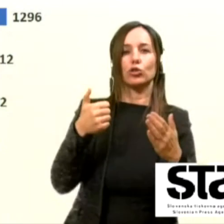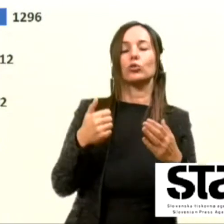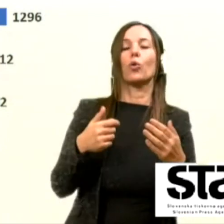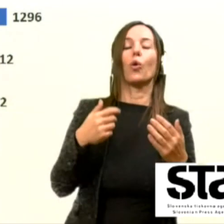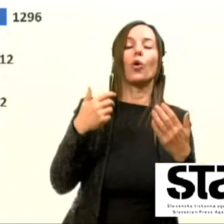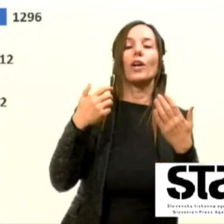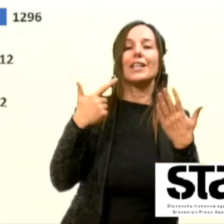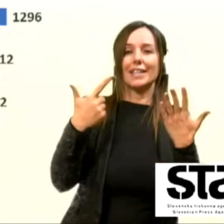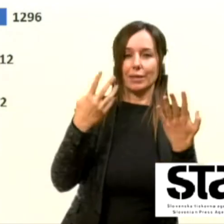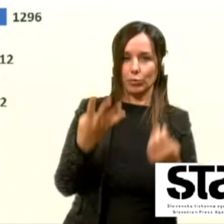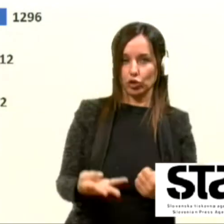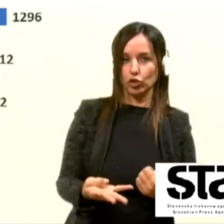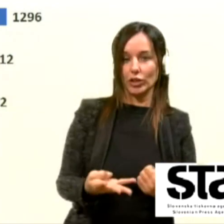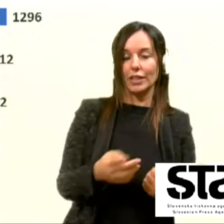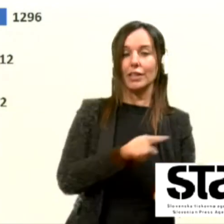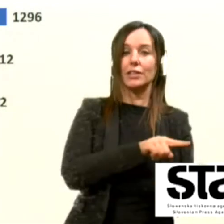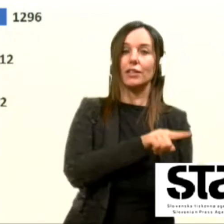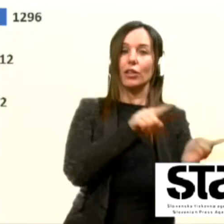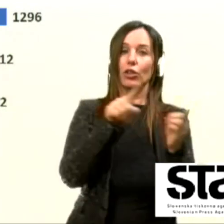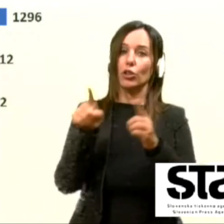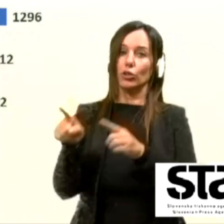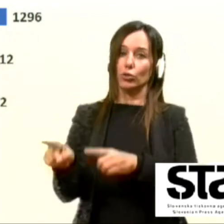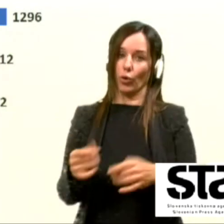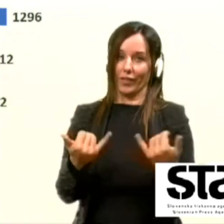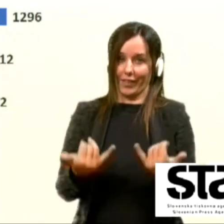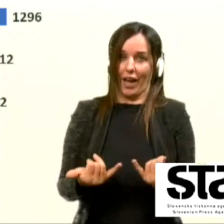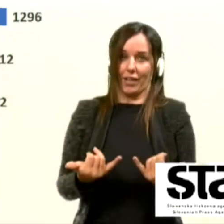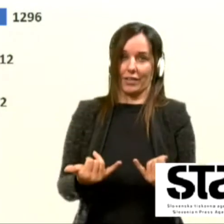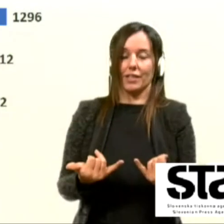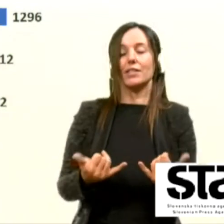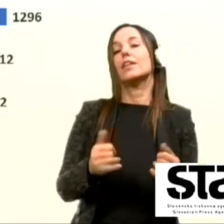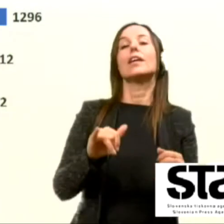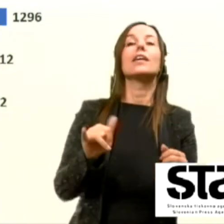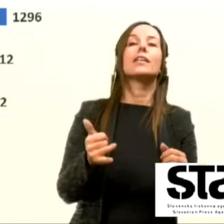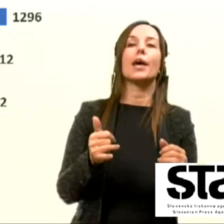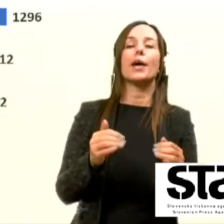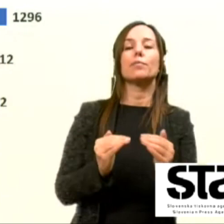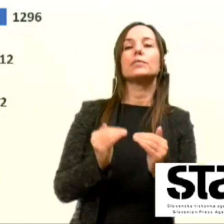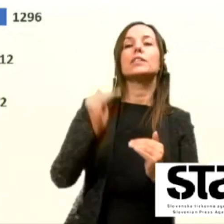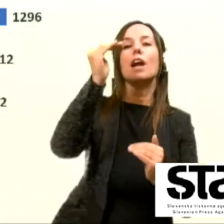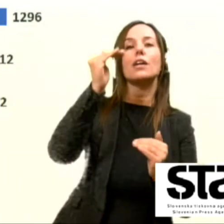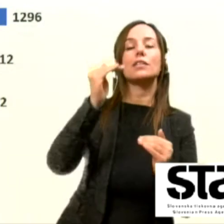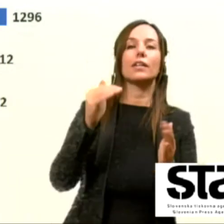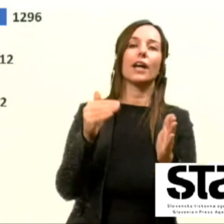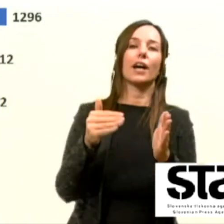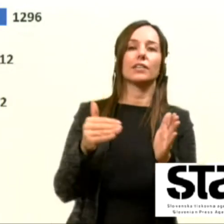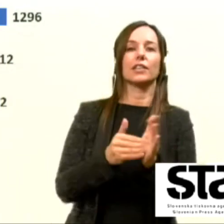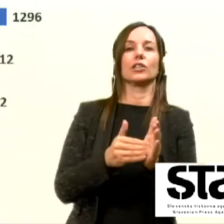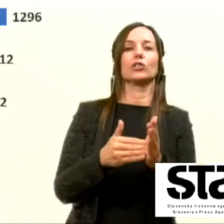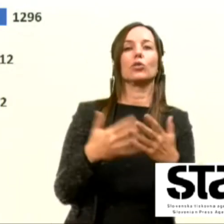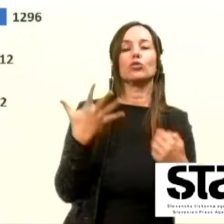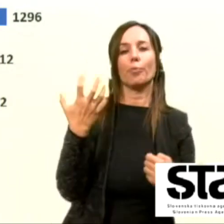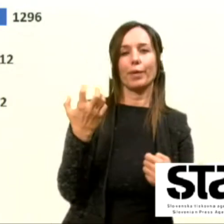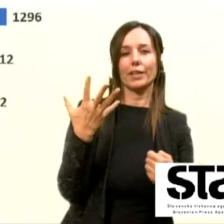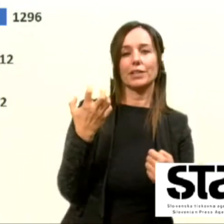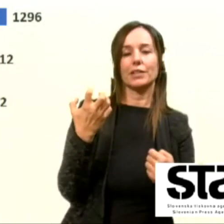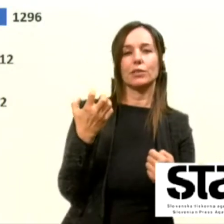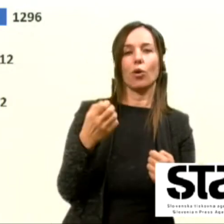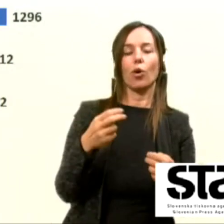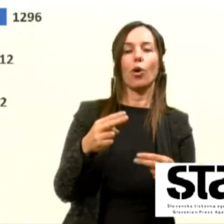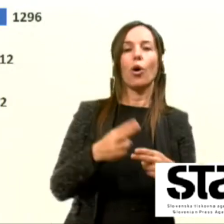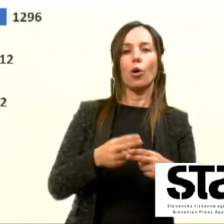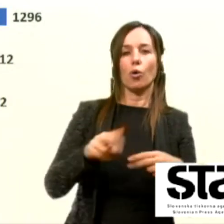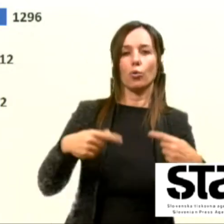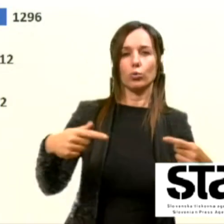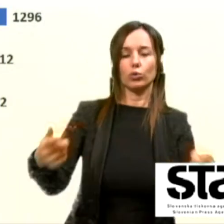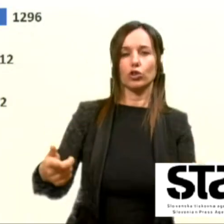1147, je do danes praktično narasla na skoraj 1500